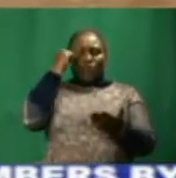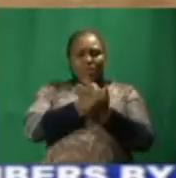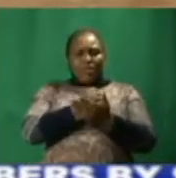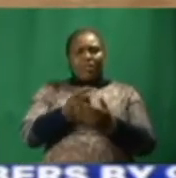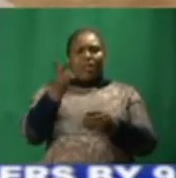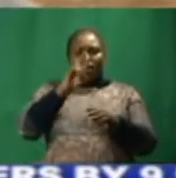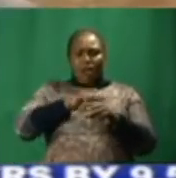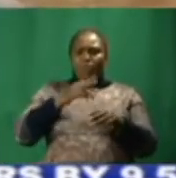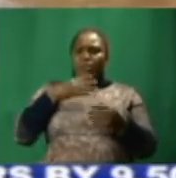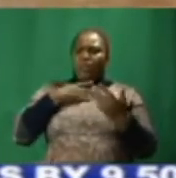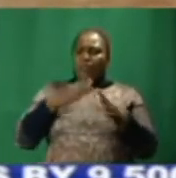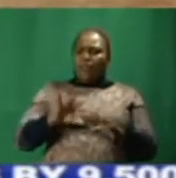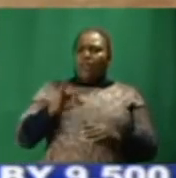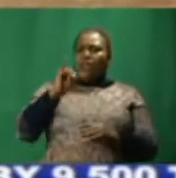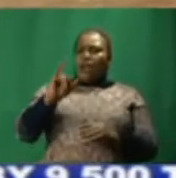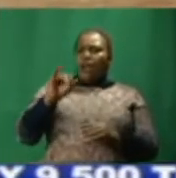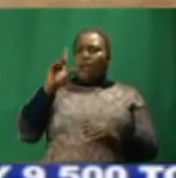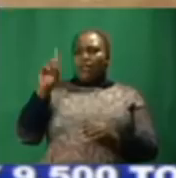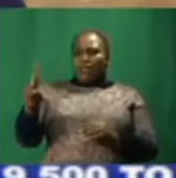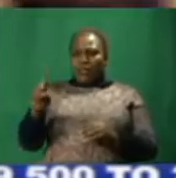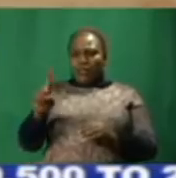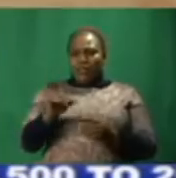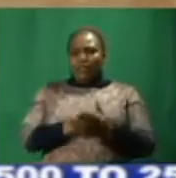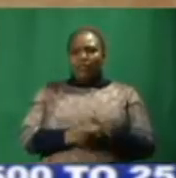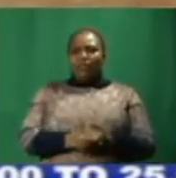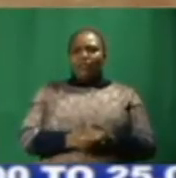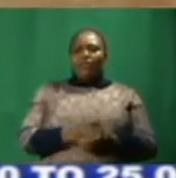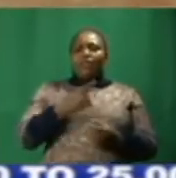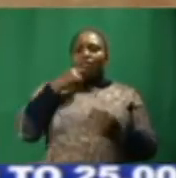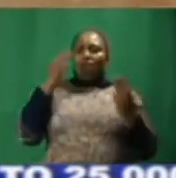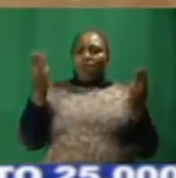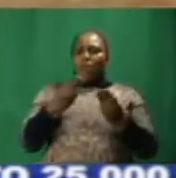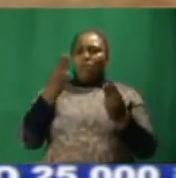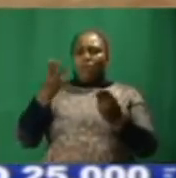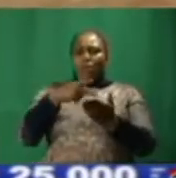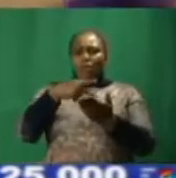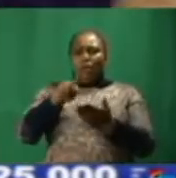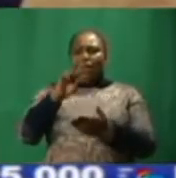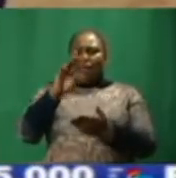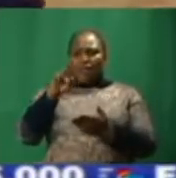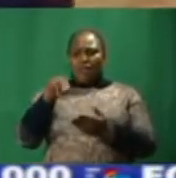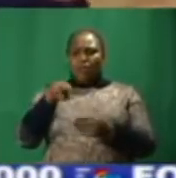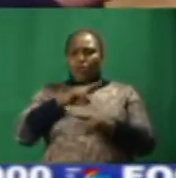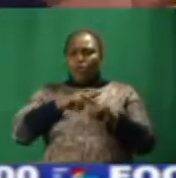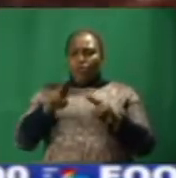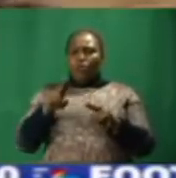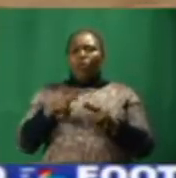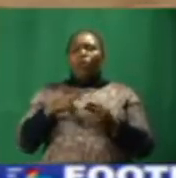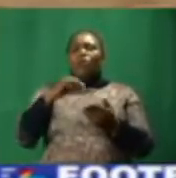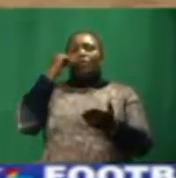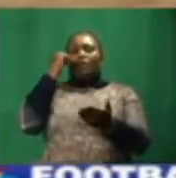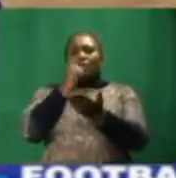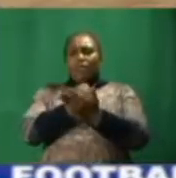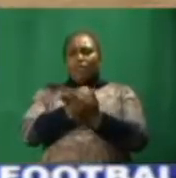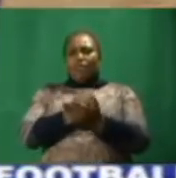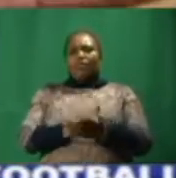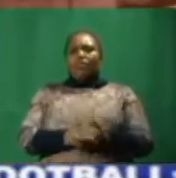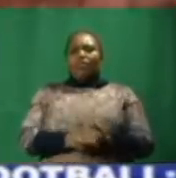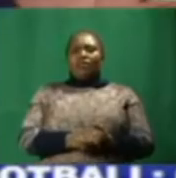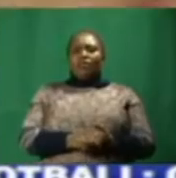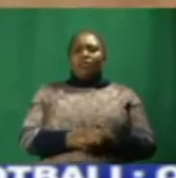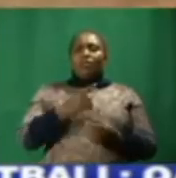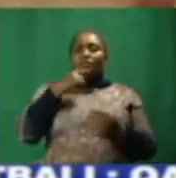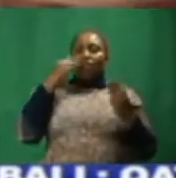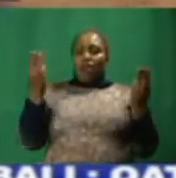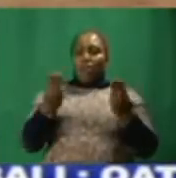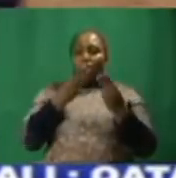ID kwathiwa ema labaqhashile abasubhalisa abahamba bobhalisa endzaweni tabo kwathiwa labahlala